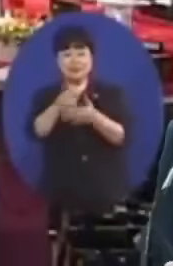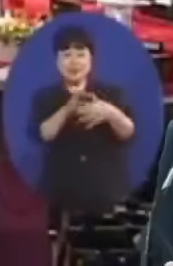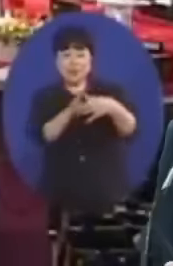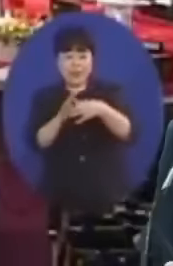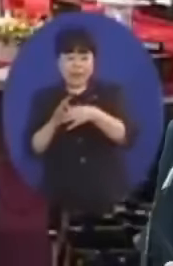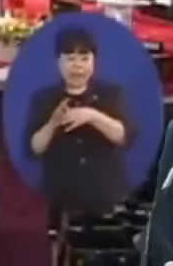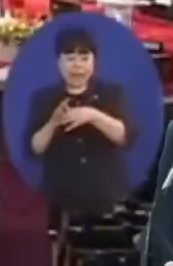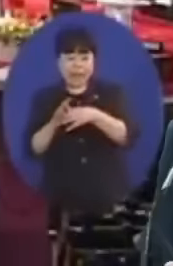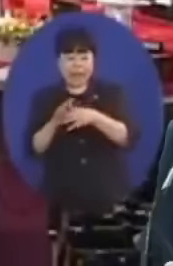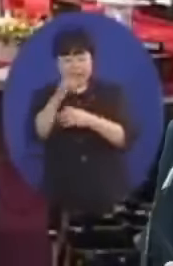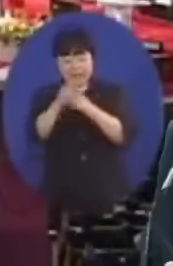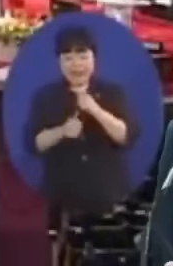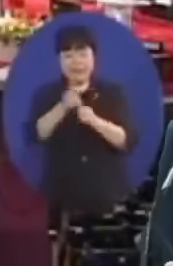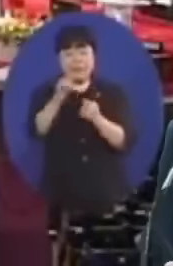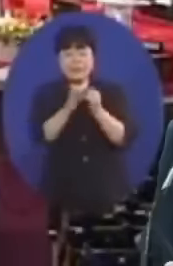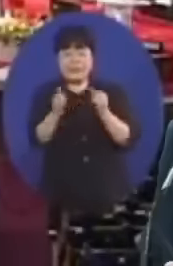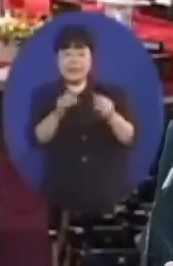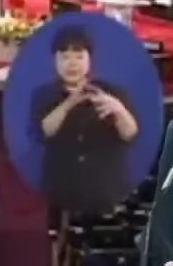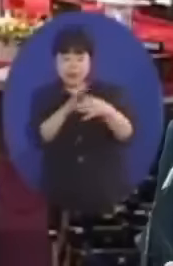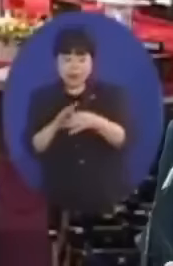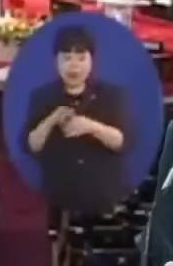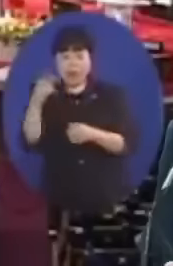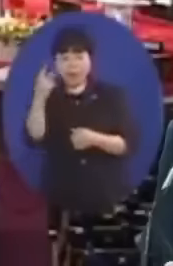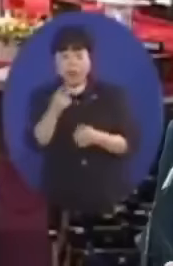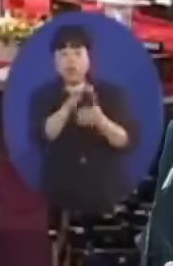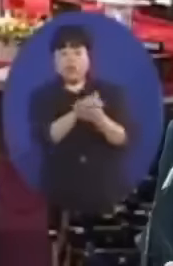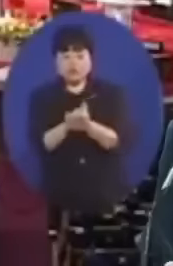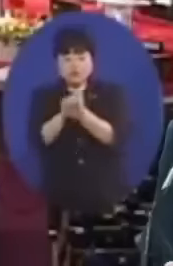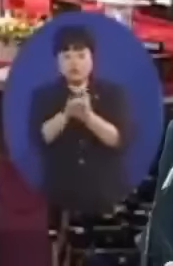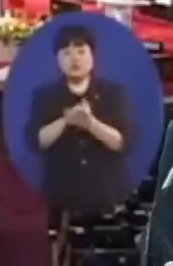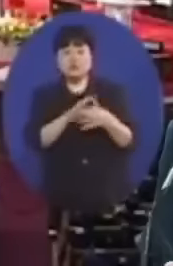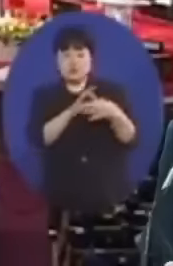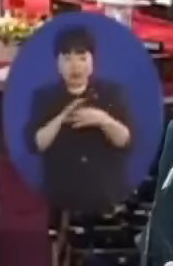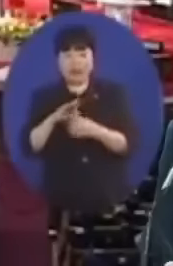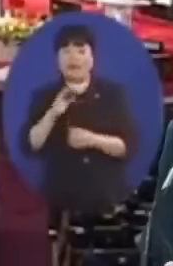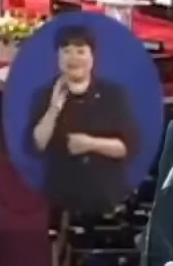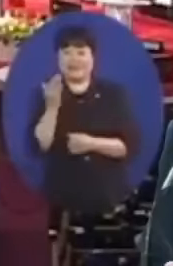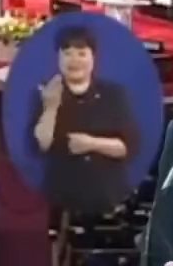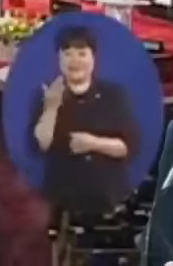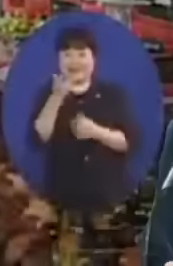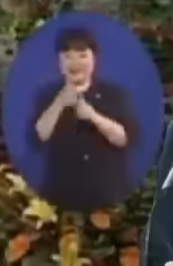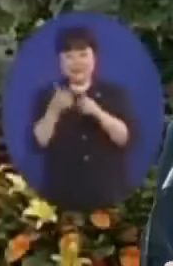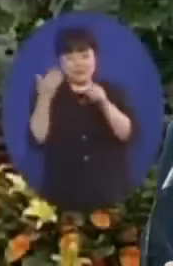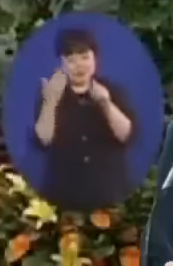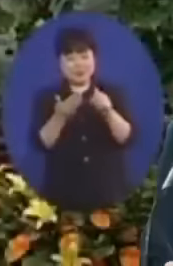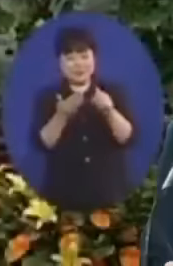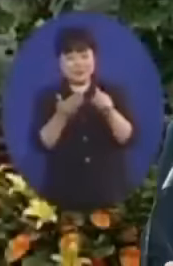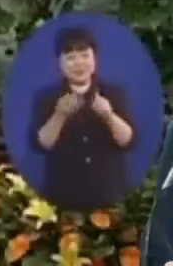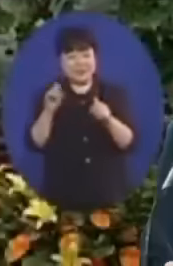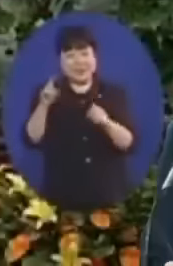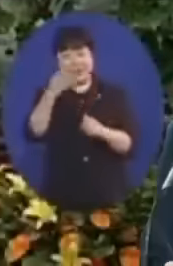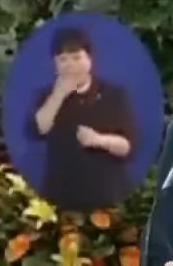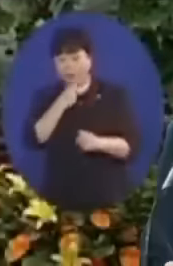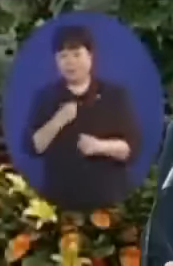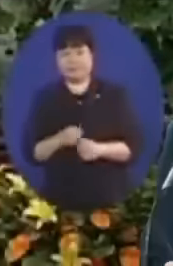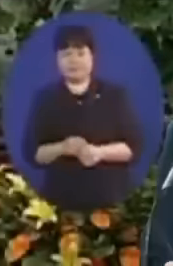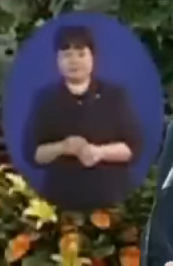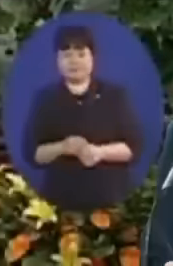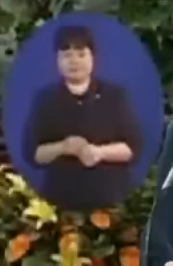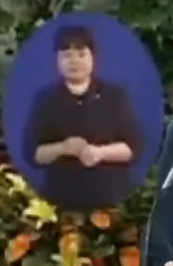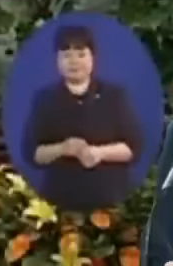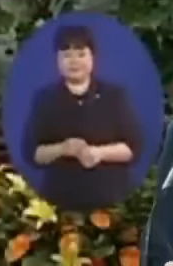관계가 하나님과 사람 관계뿐만 아니라 친구의 관계가 된다는 것입니다. 예수님께서는 마태복음 11장